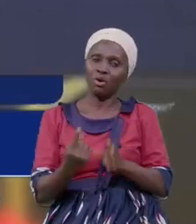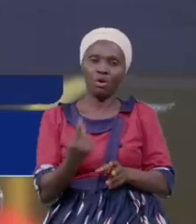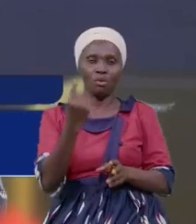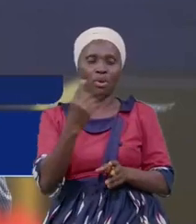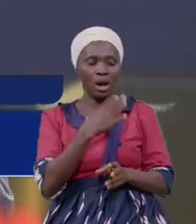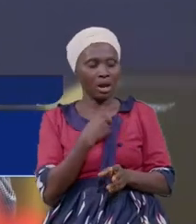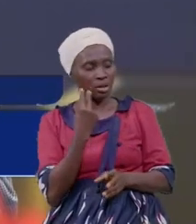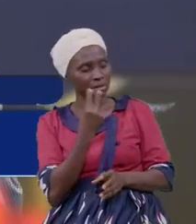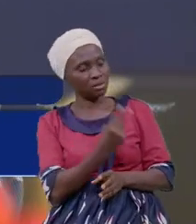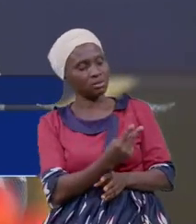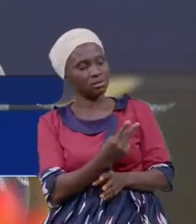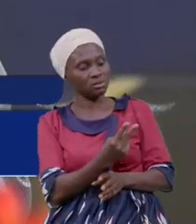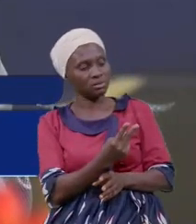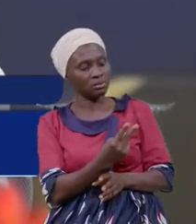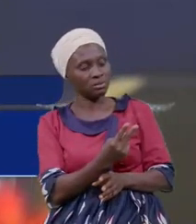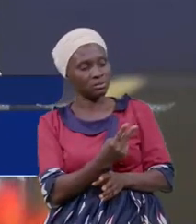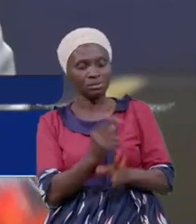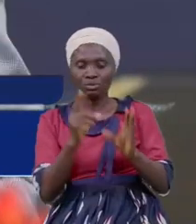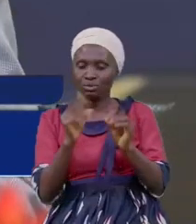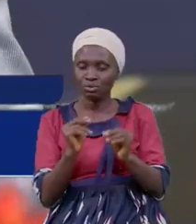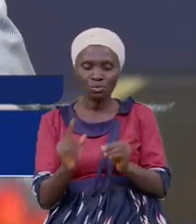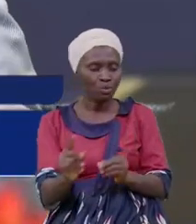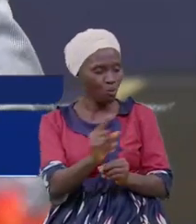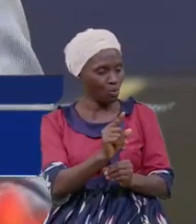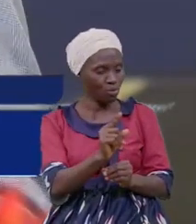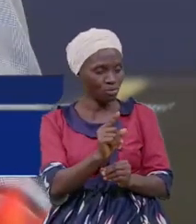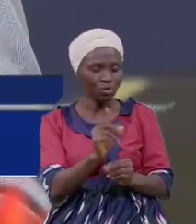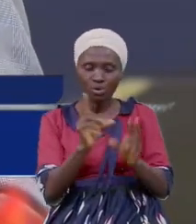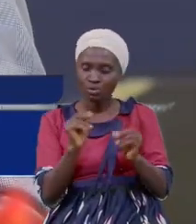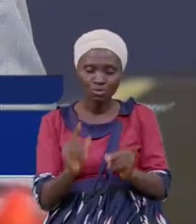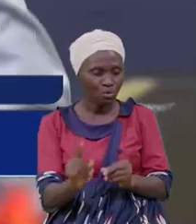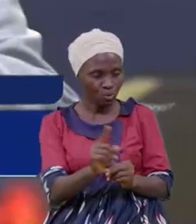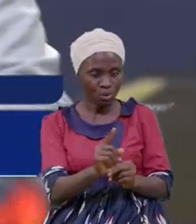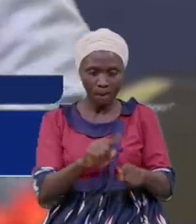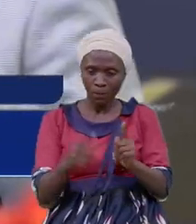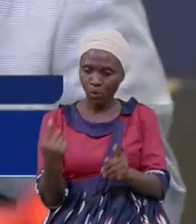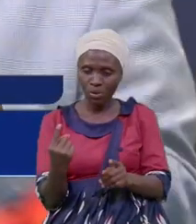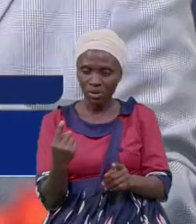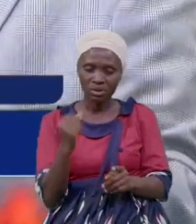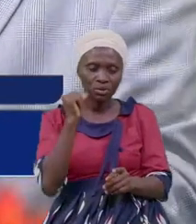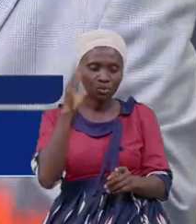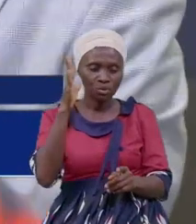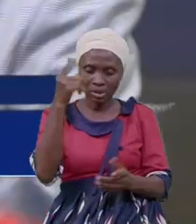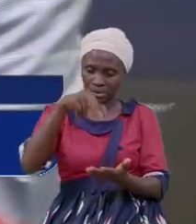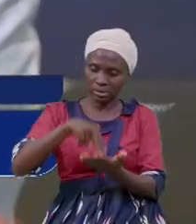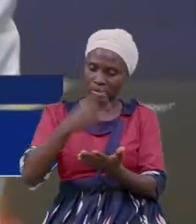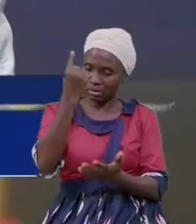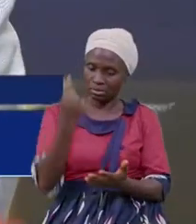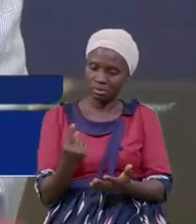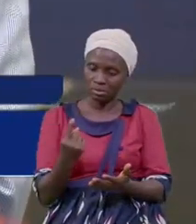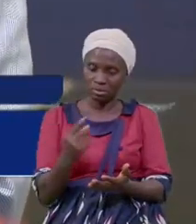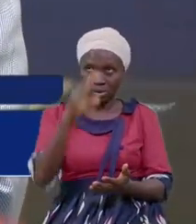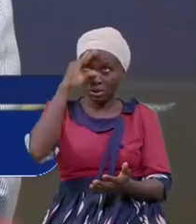alors cétant relevé et ne voyant plus que la femme Jésus lui